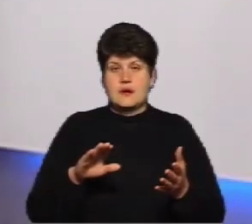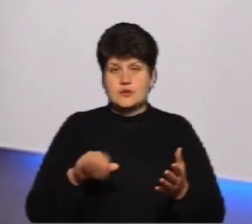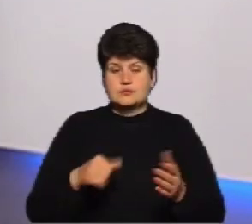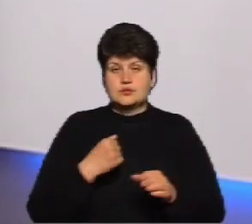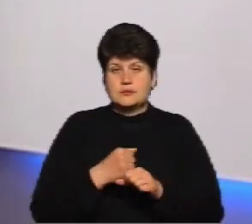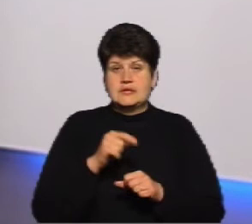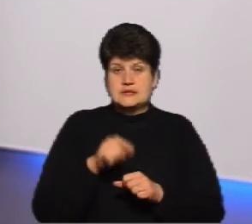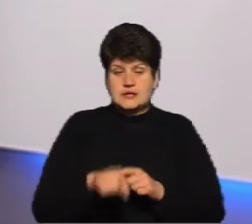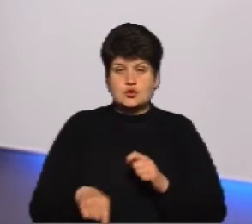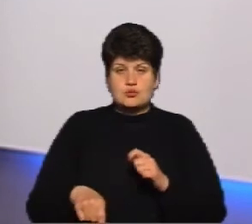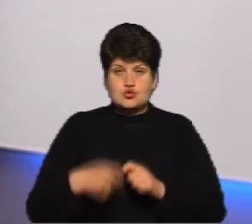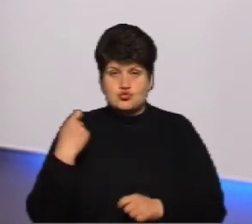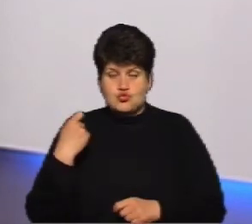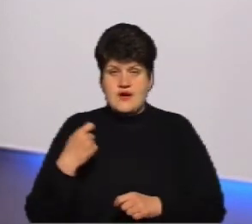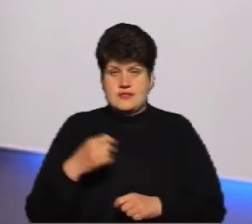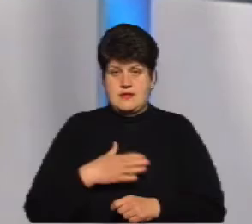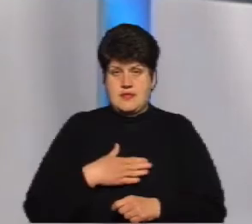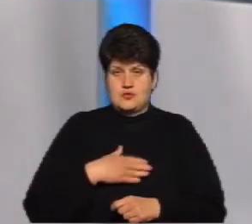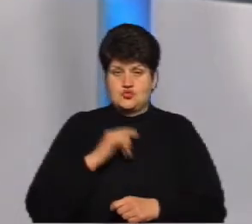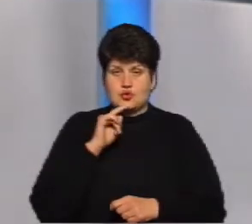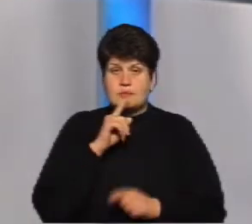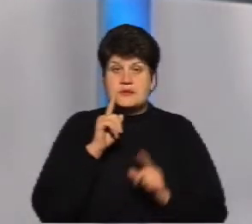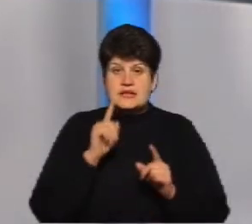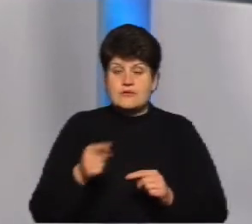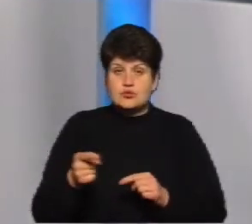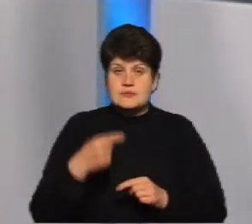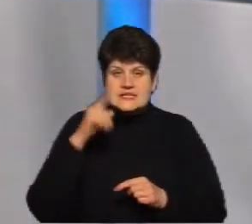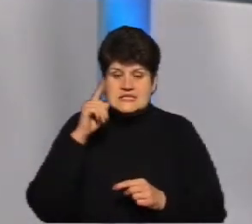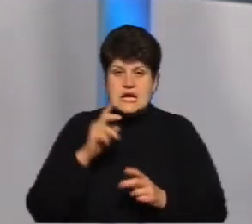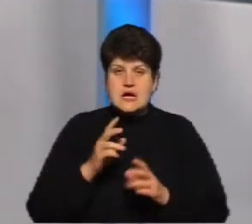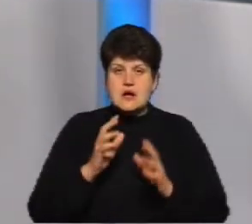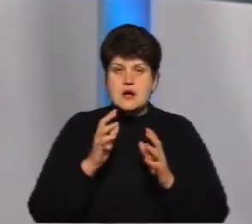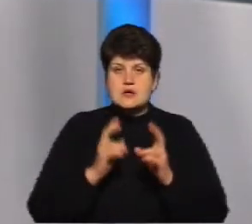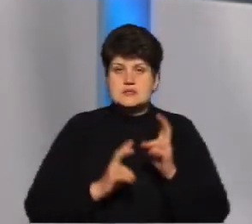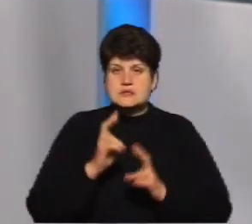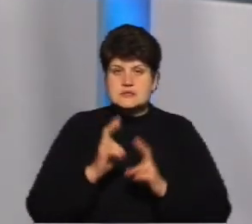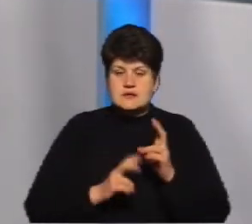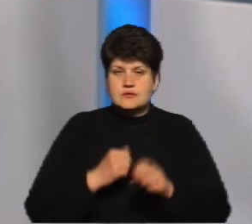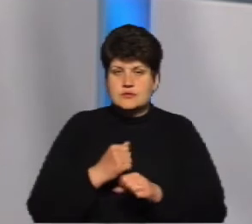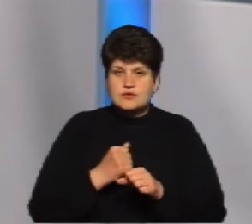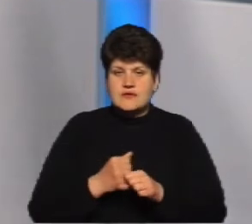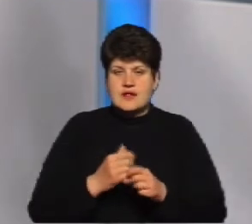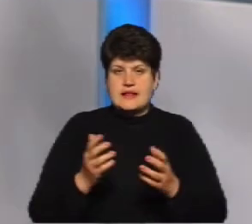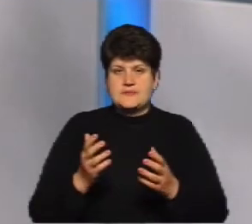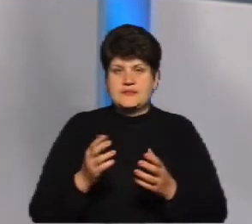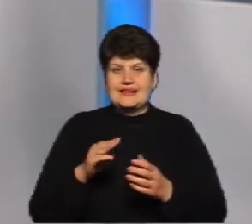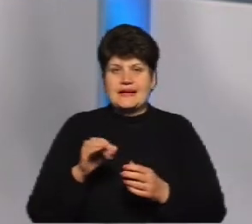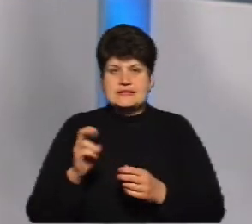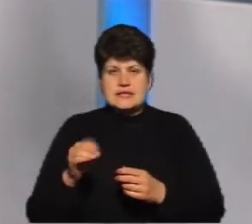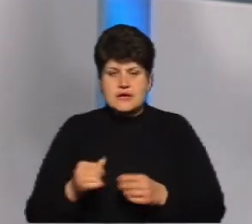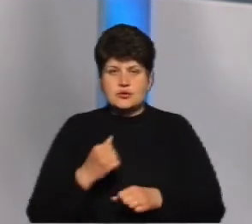зруйнувати нашу економіку. Навіть по Тернополю, знаю, комбайнами працював, Тексерно працювало, Оріон працював, Ватра